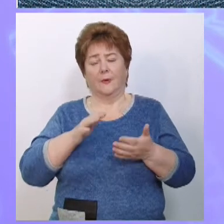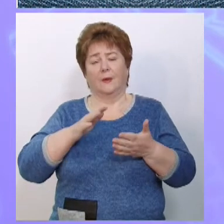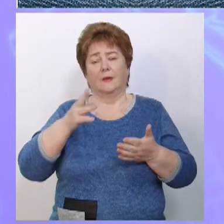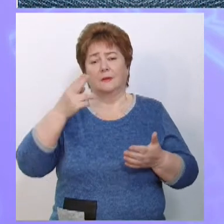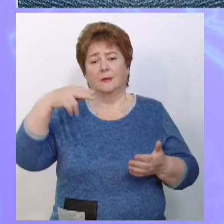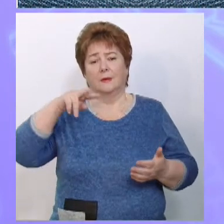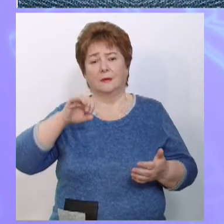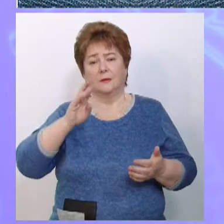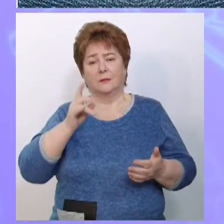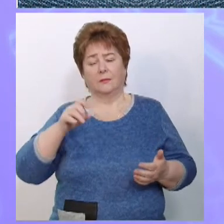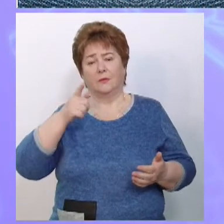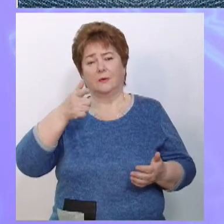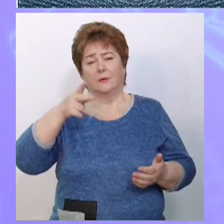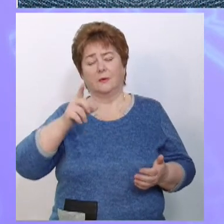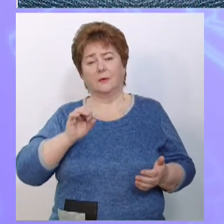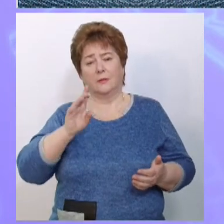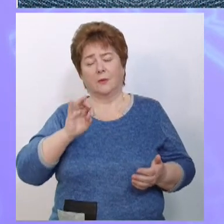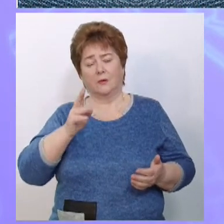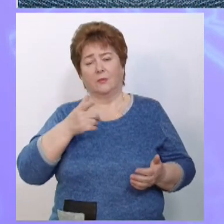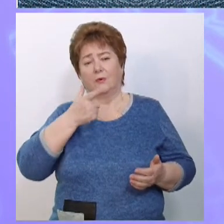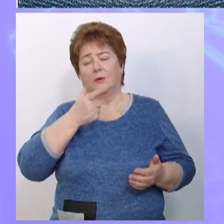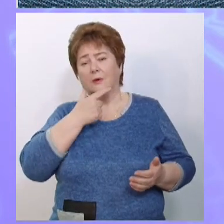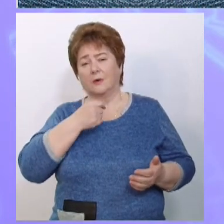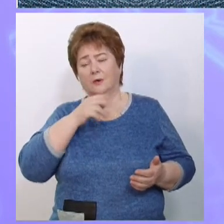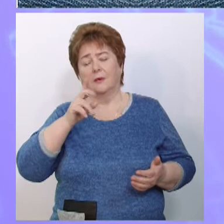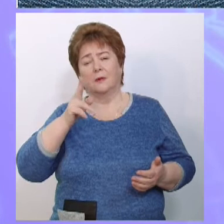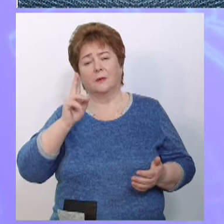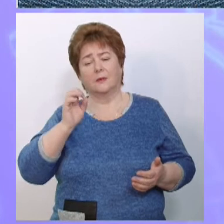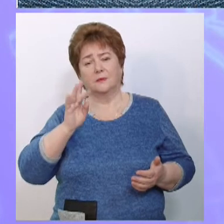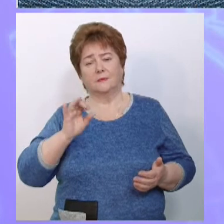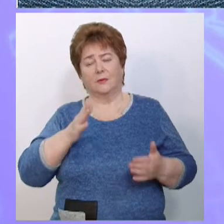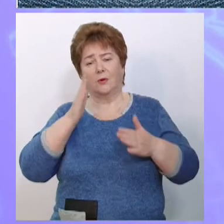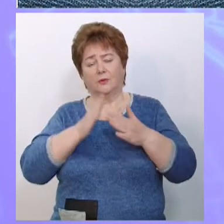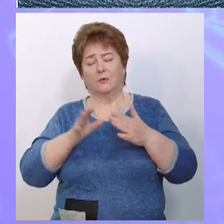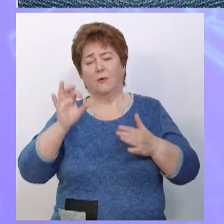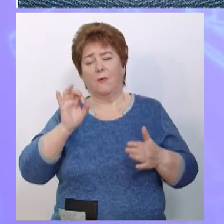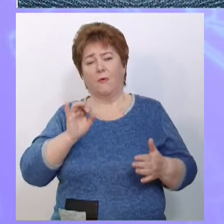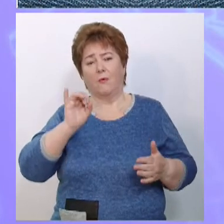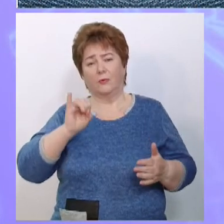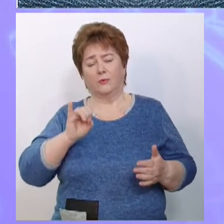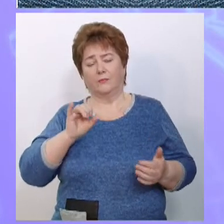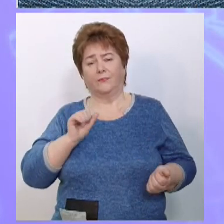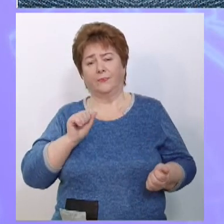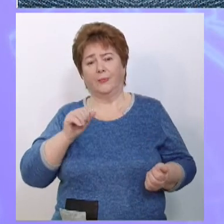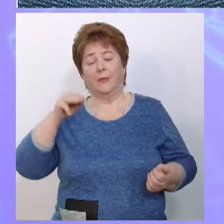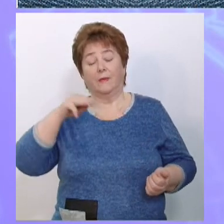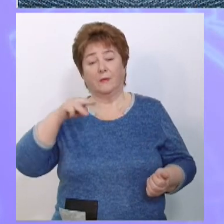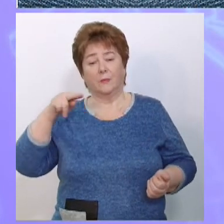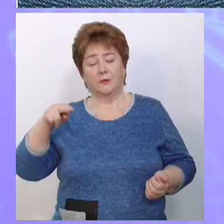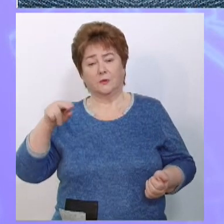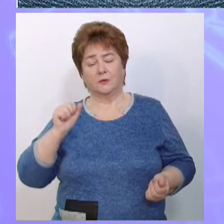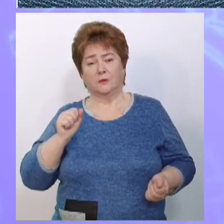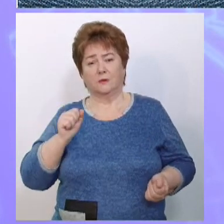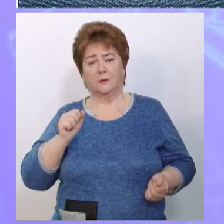Длинною, гибкою, красивою, окончание ою. В творительном